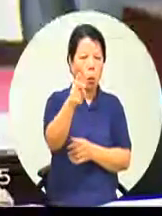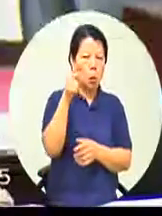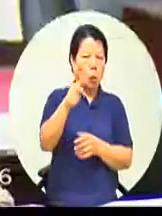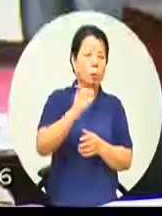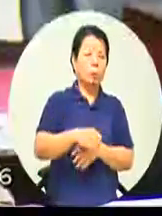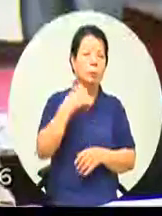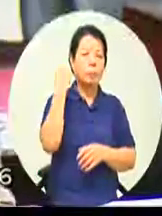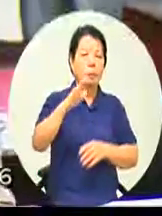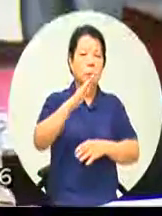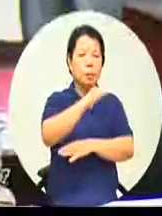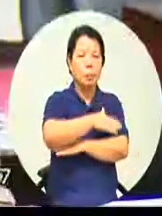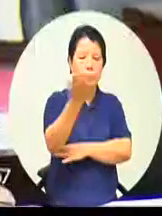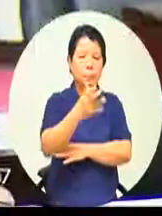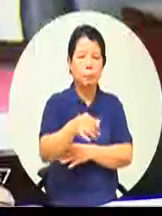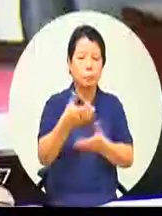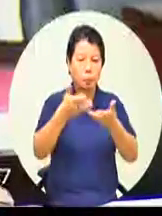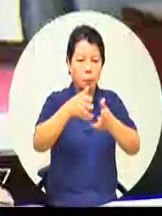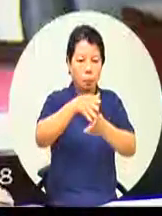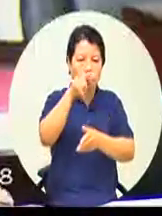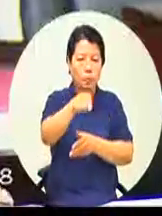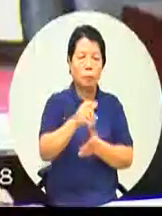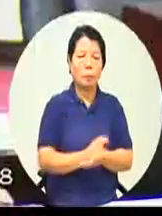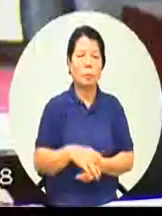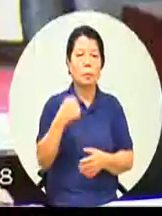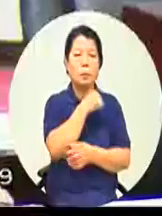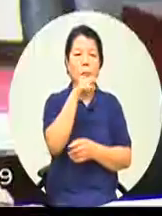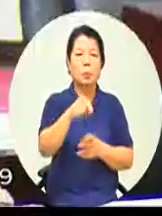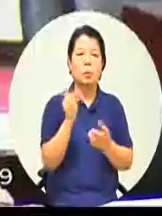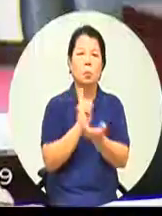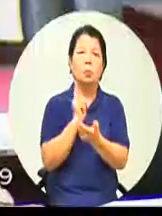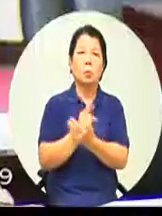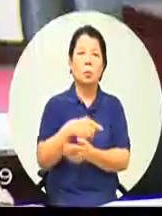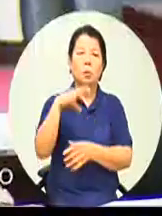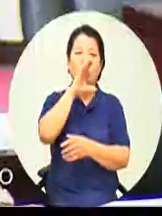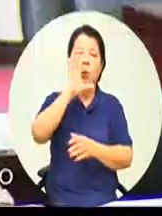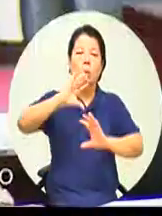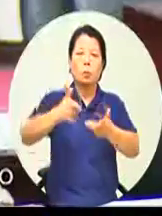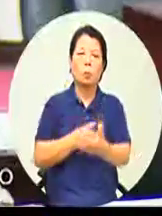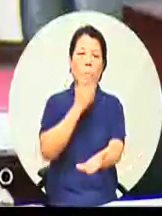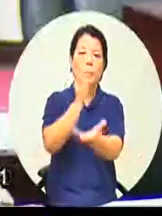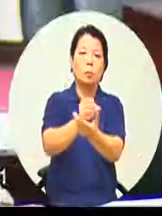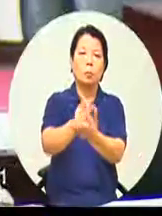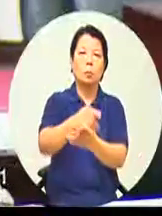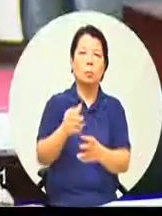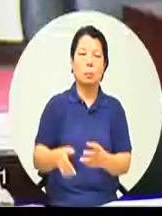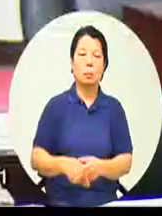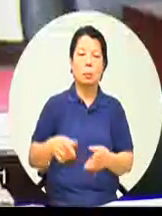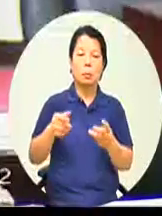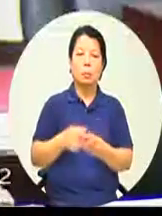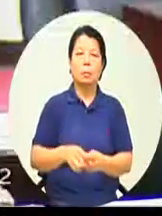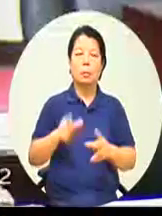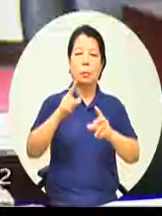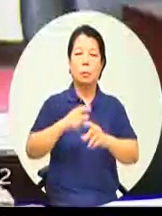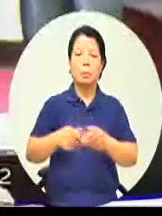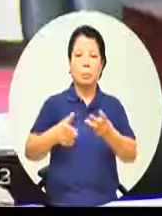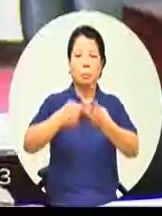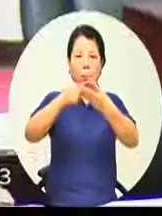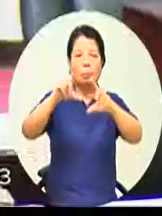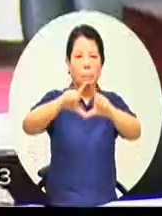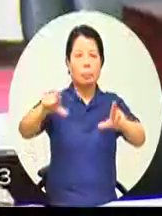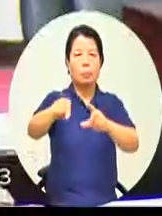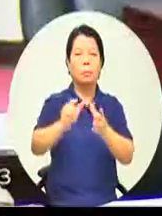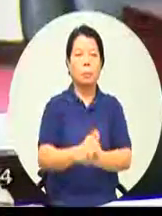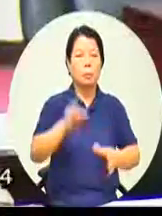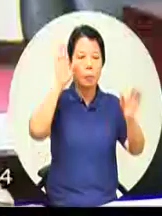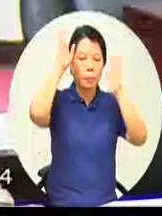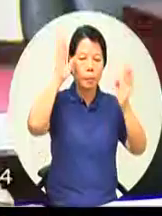点。其实我们台湾对于泰国的投资是他们的第三大，第三大。那我们对马来